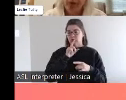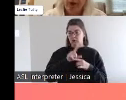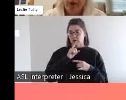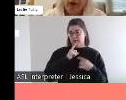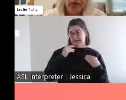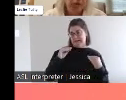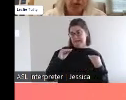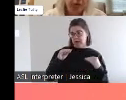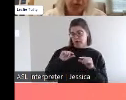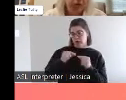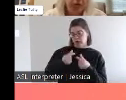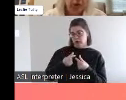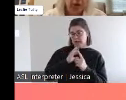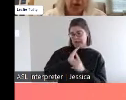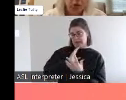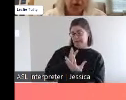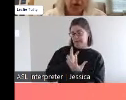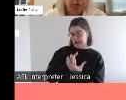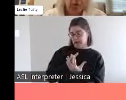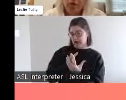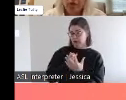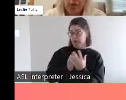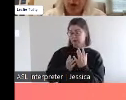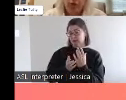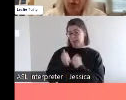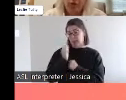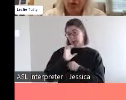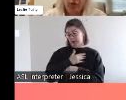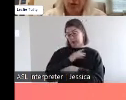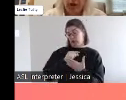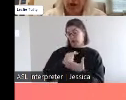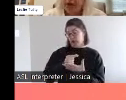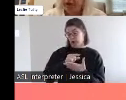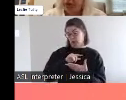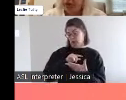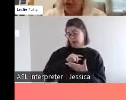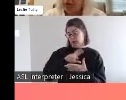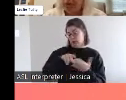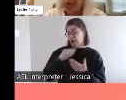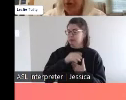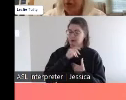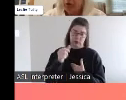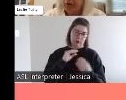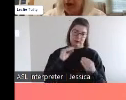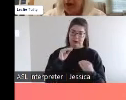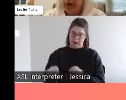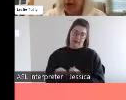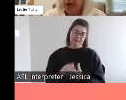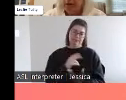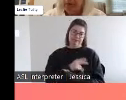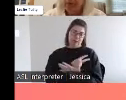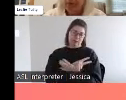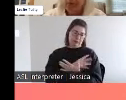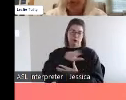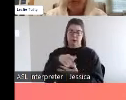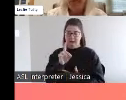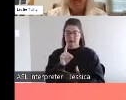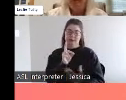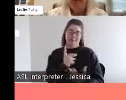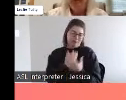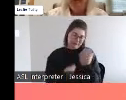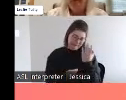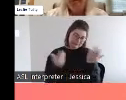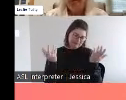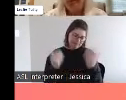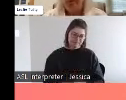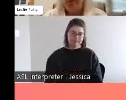je ne sais pas si nous enseignons au groupe en tant qu'intervention pour la plupart de nos études. Donc, il y a un manque